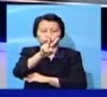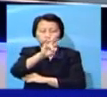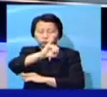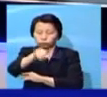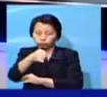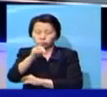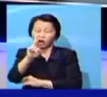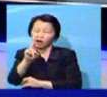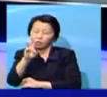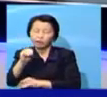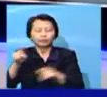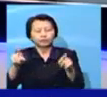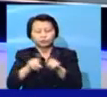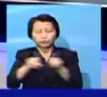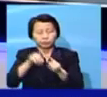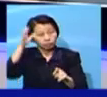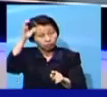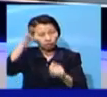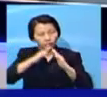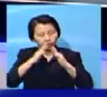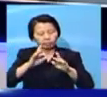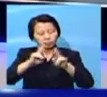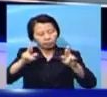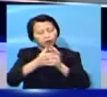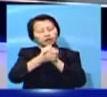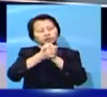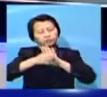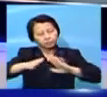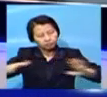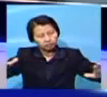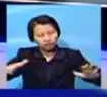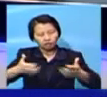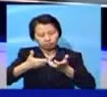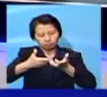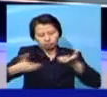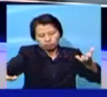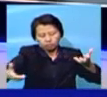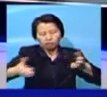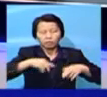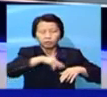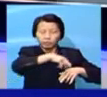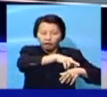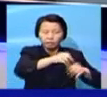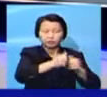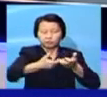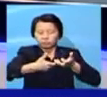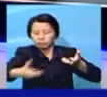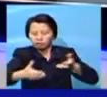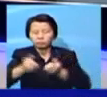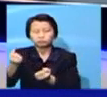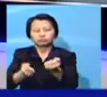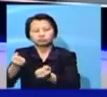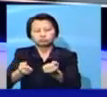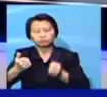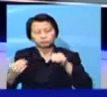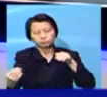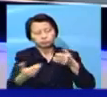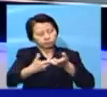juta itu selaras dengan konsep Bandar raya selamat iaitu pengasingan laluan pejalan kaki dengan laluan